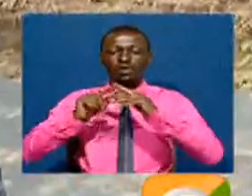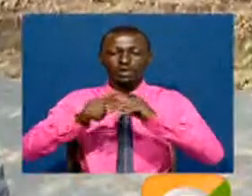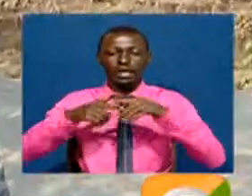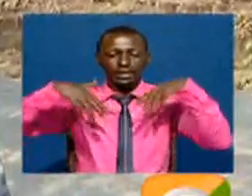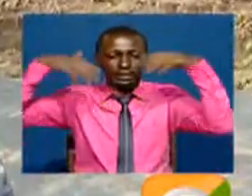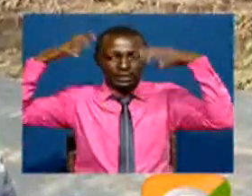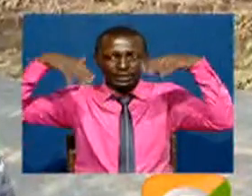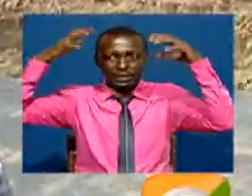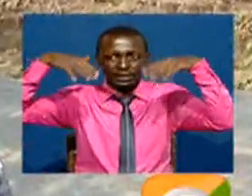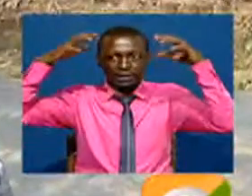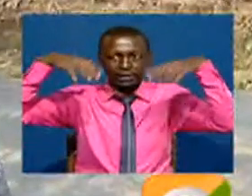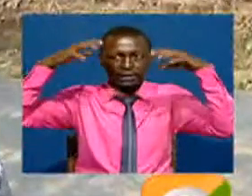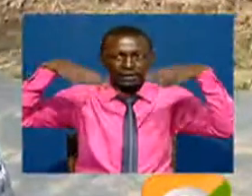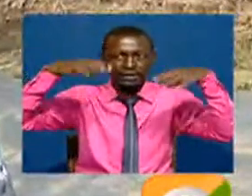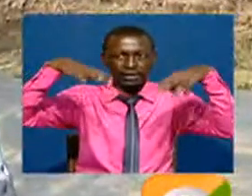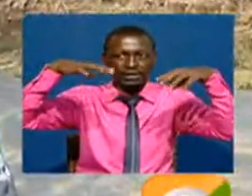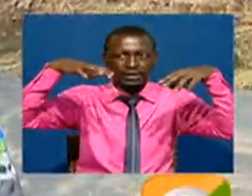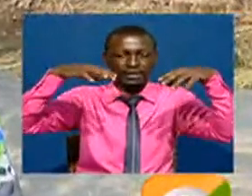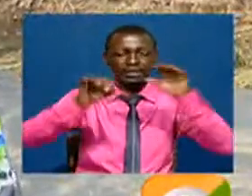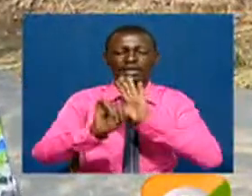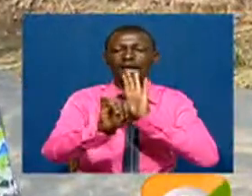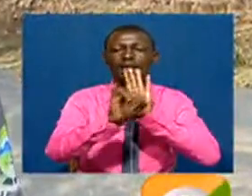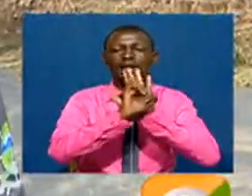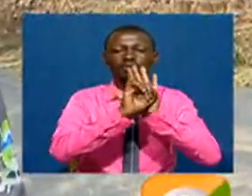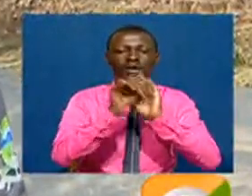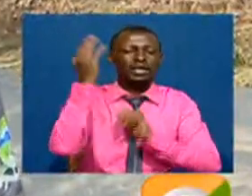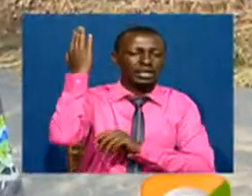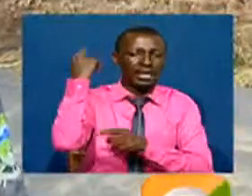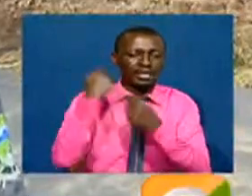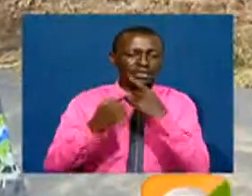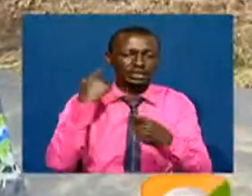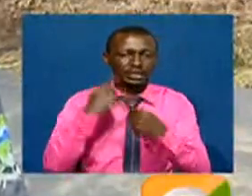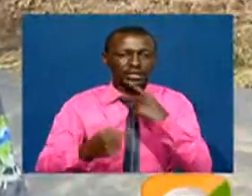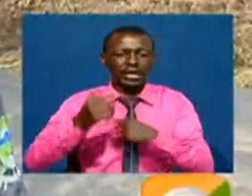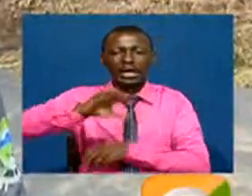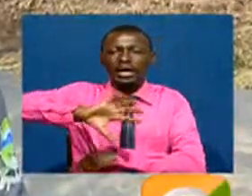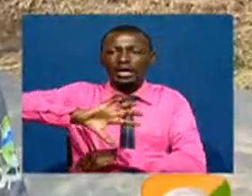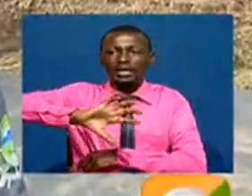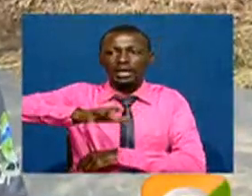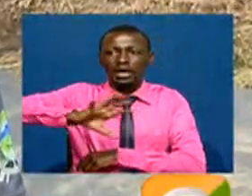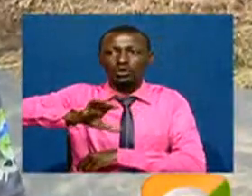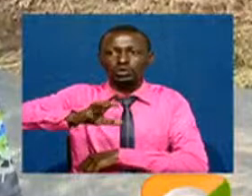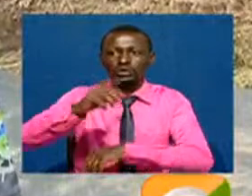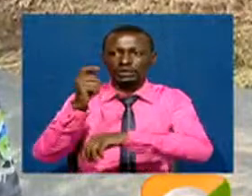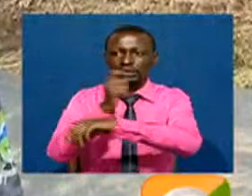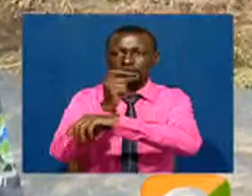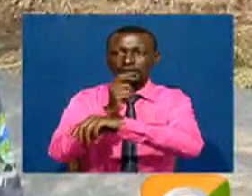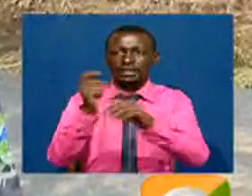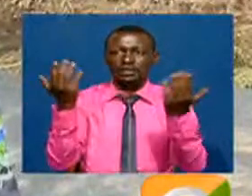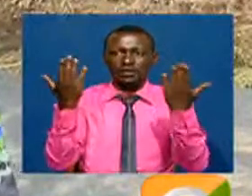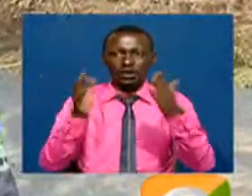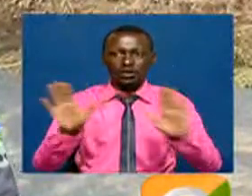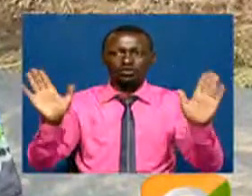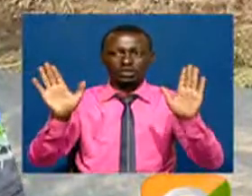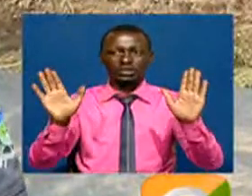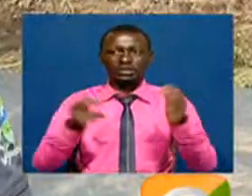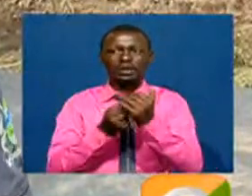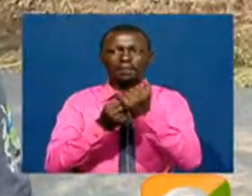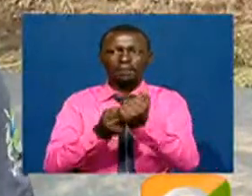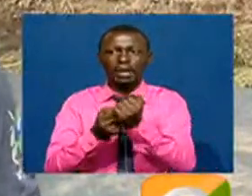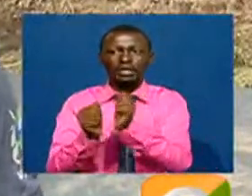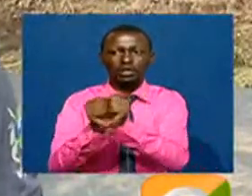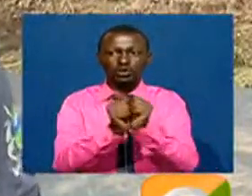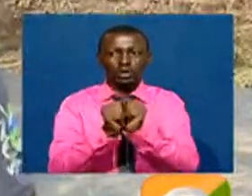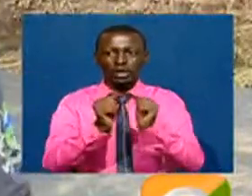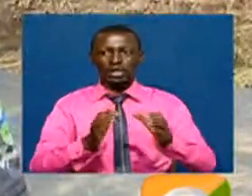Tulikuwa tumeidentify mwaka uliopita na county tukawafunza, na sasa katika ushirikiano wa county na